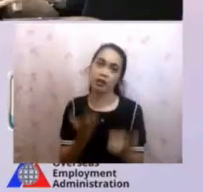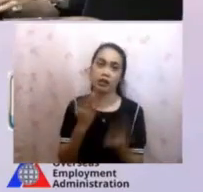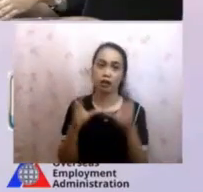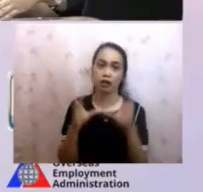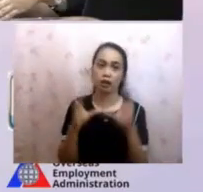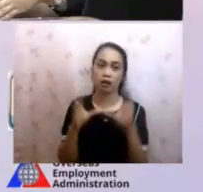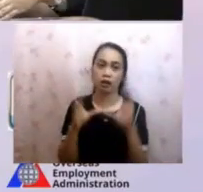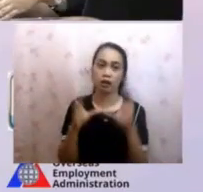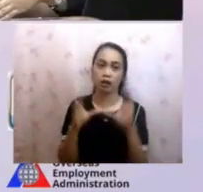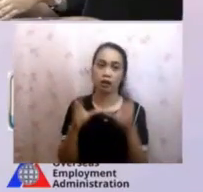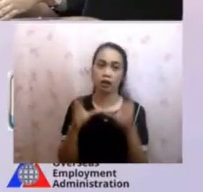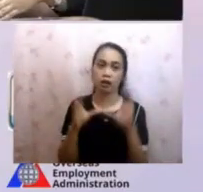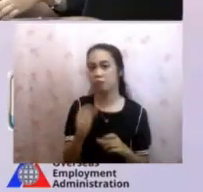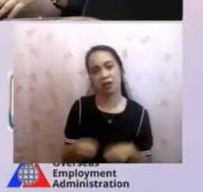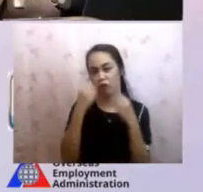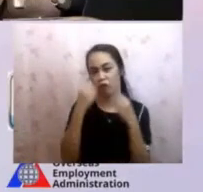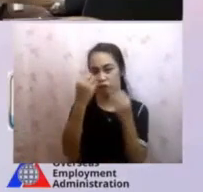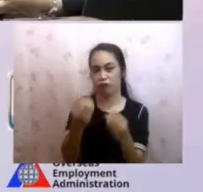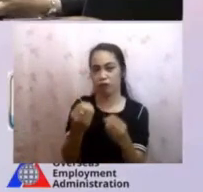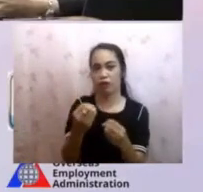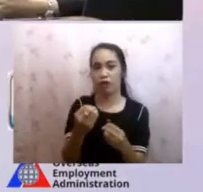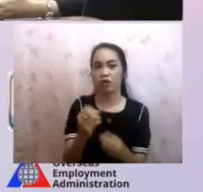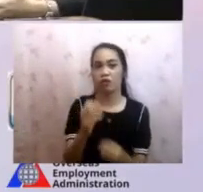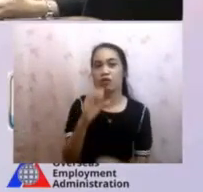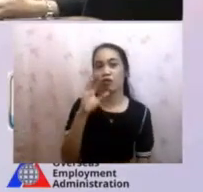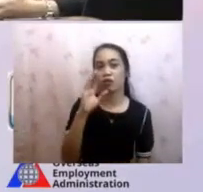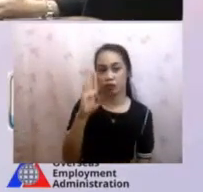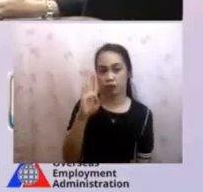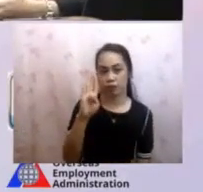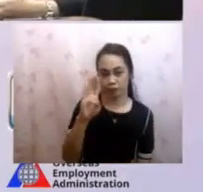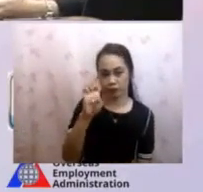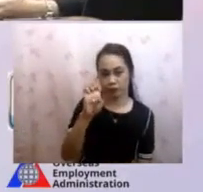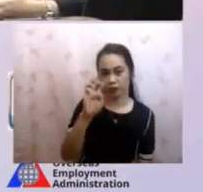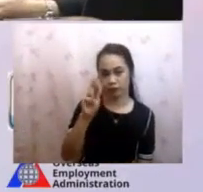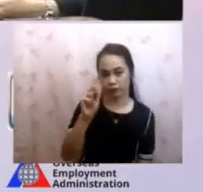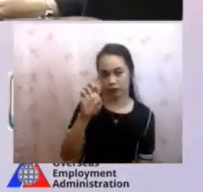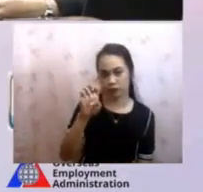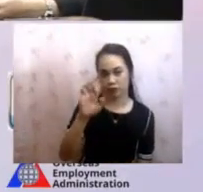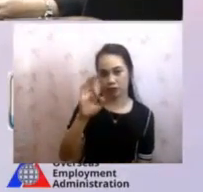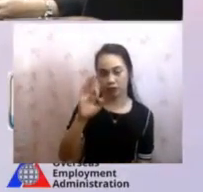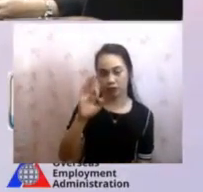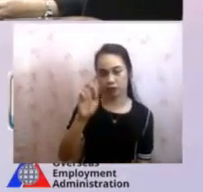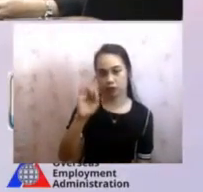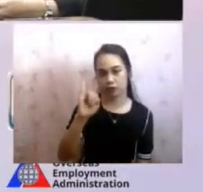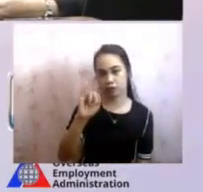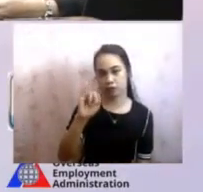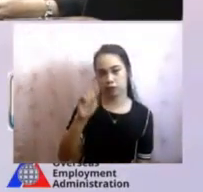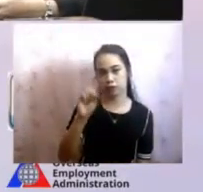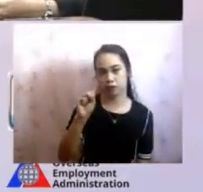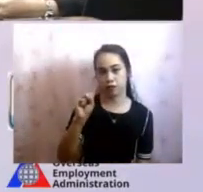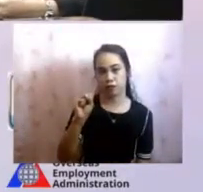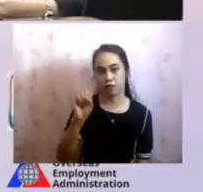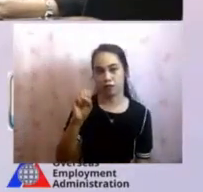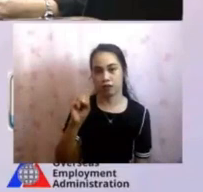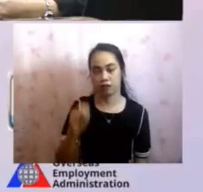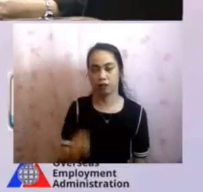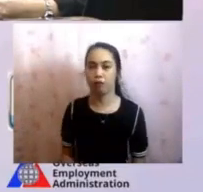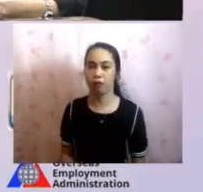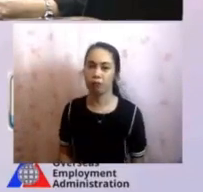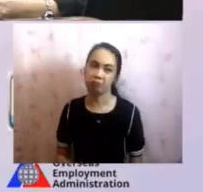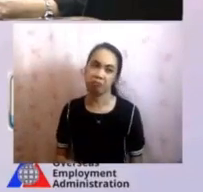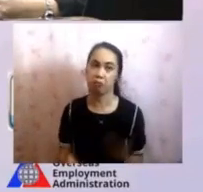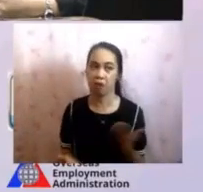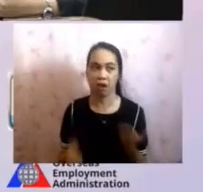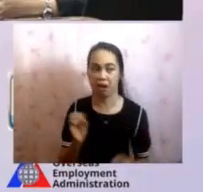nga or sick leave for the entire year, i-convert into cash, which is, I think most of the companies are applying that. And